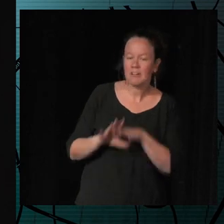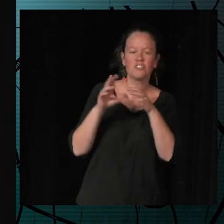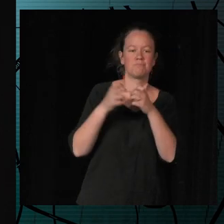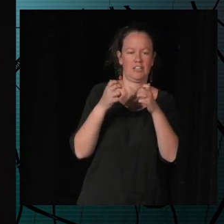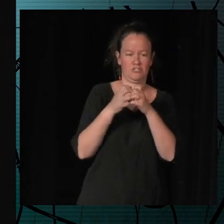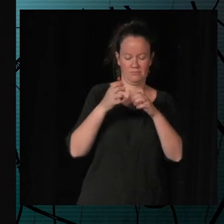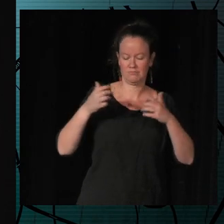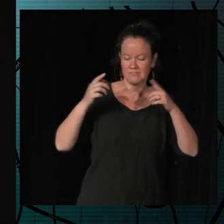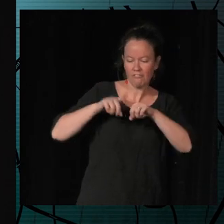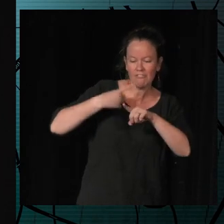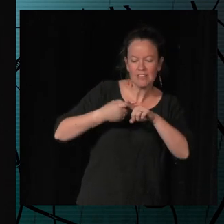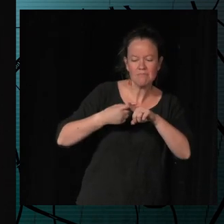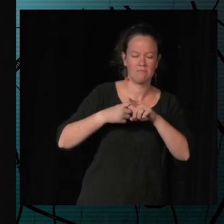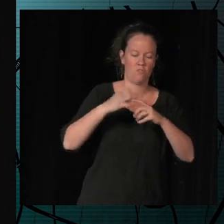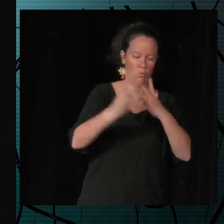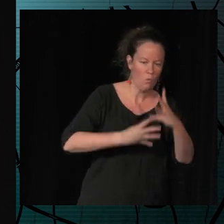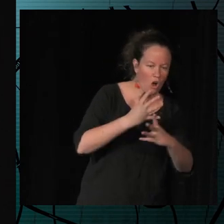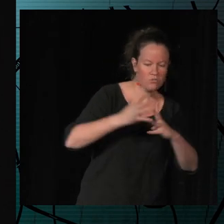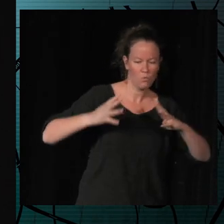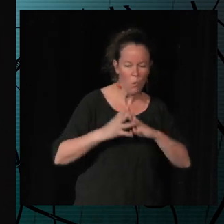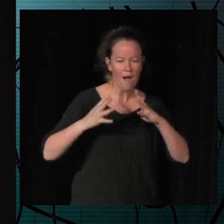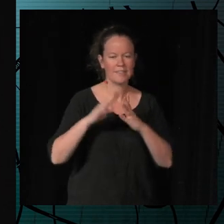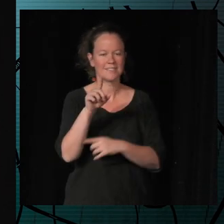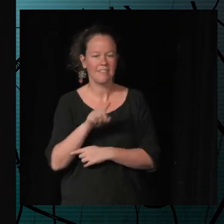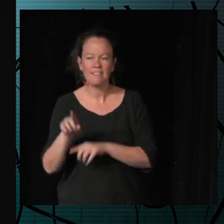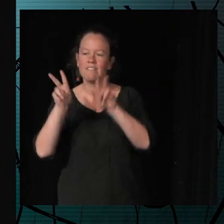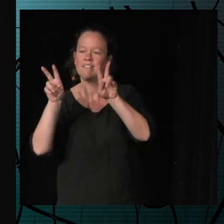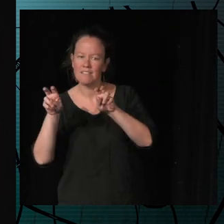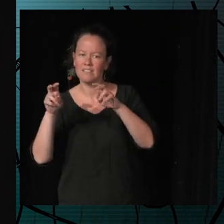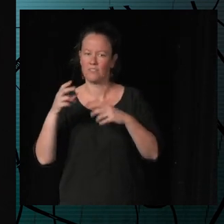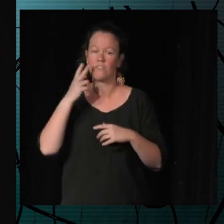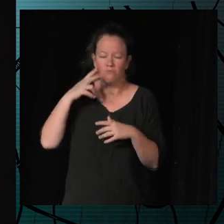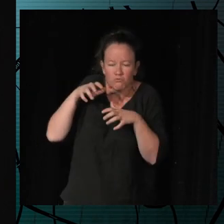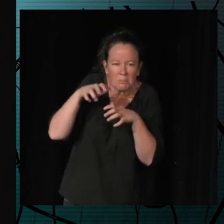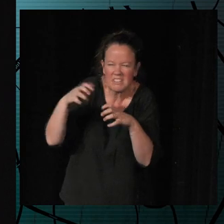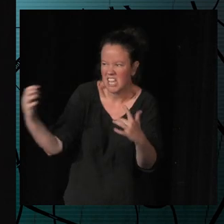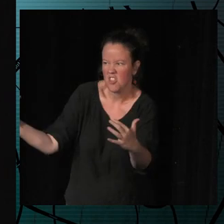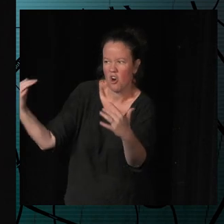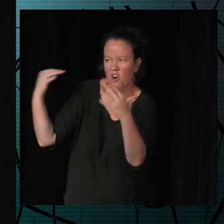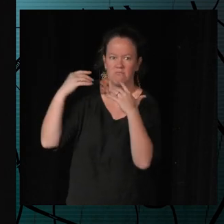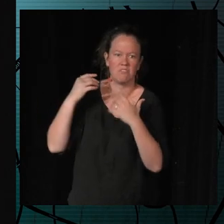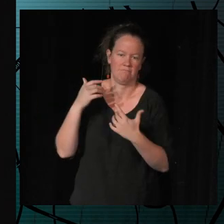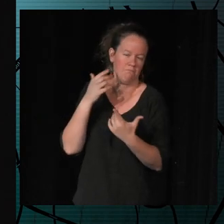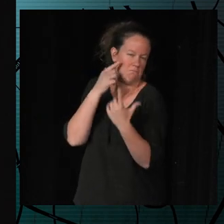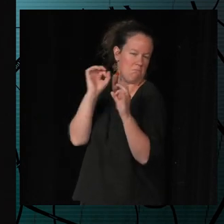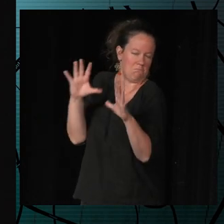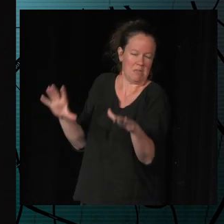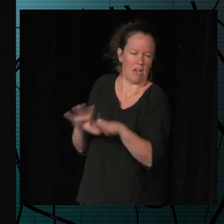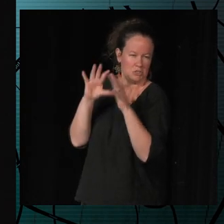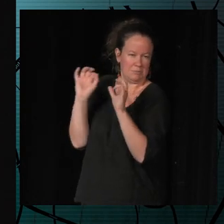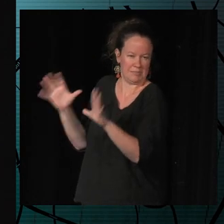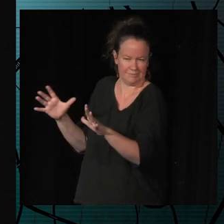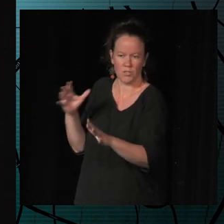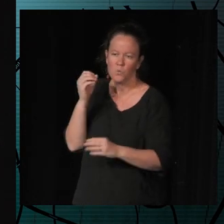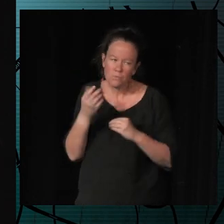par exemple avec ces vagues comme ça c'est c'est c'estes monticules de de zombies donc la masse est importante mais il y a aussi encore des évolutions quand on voit c'est Dead